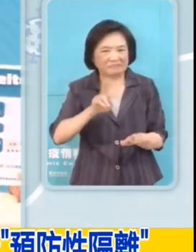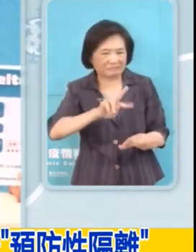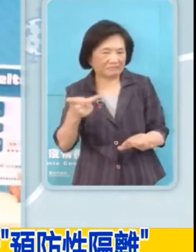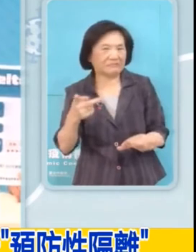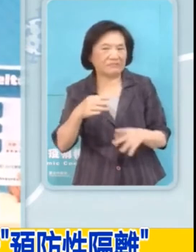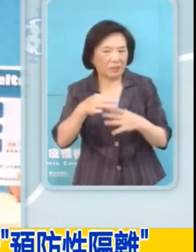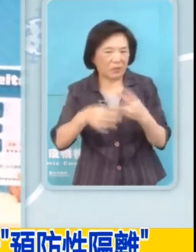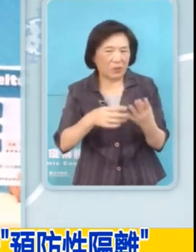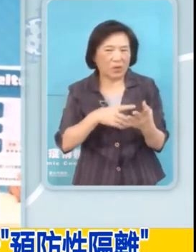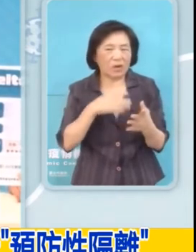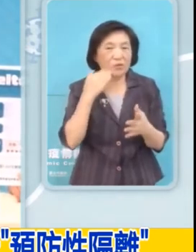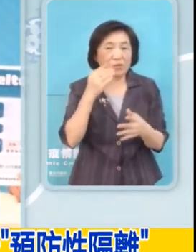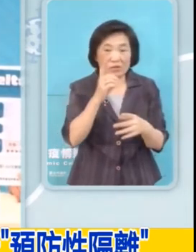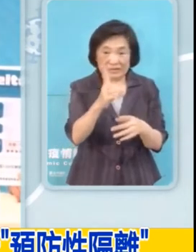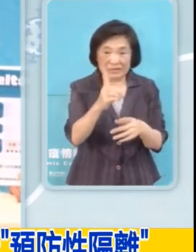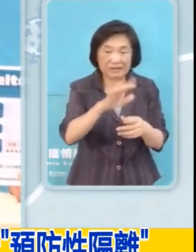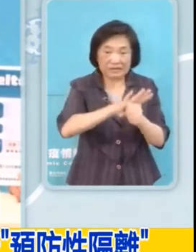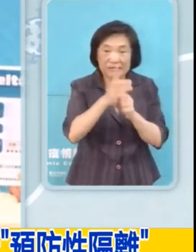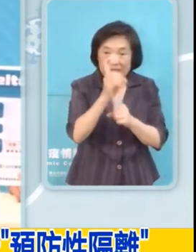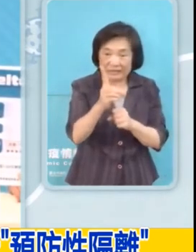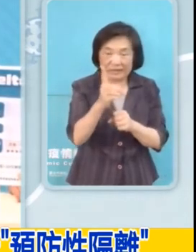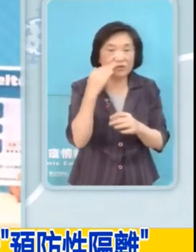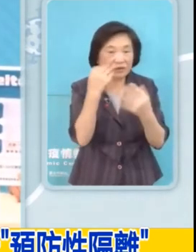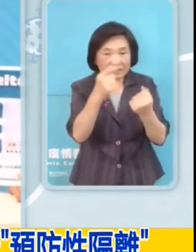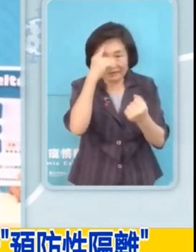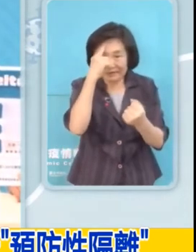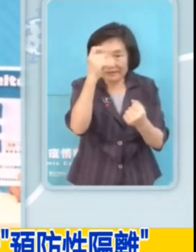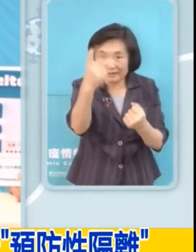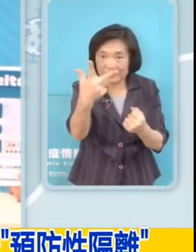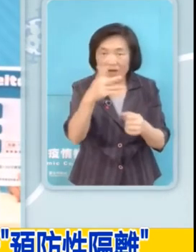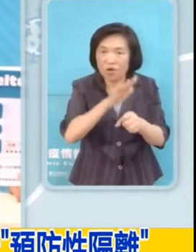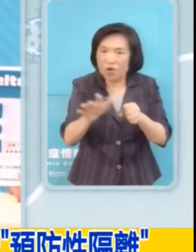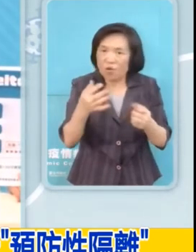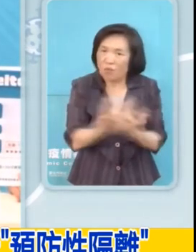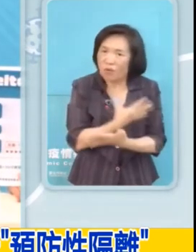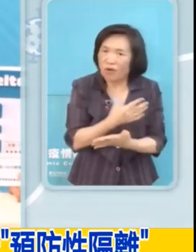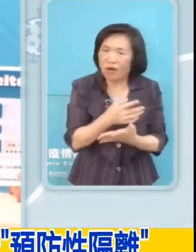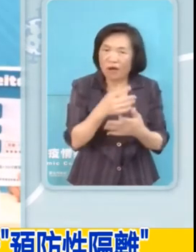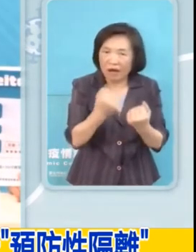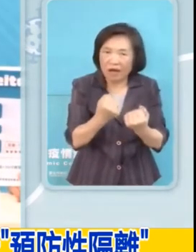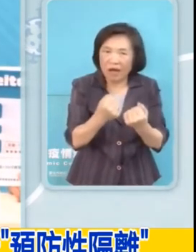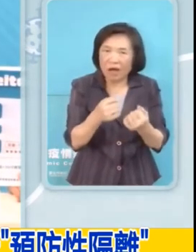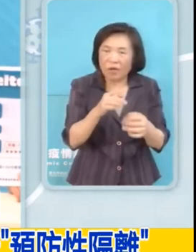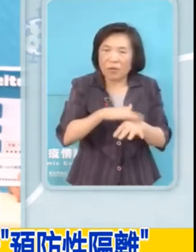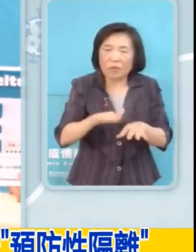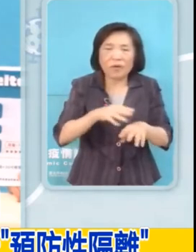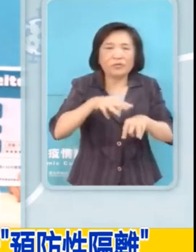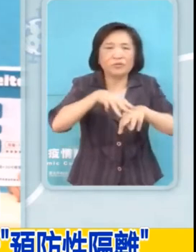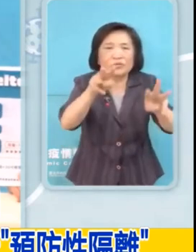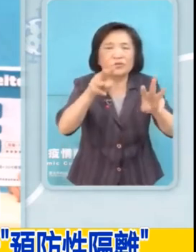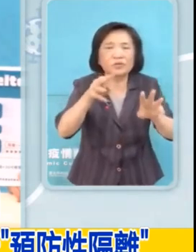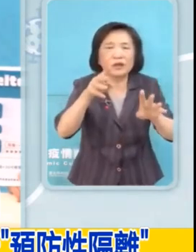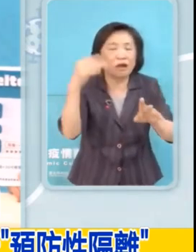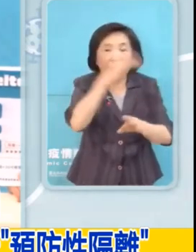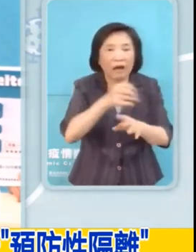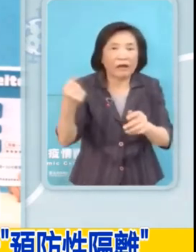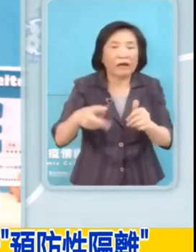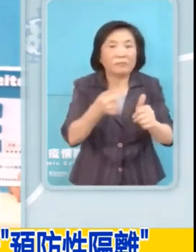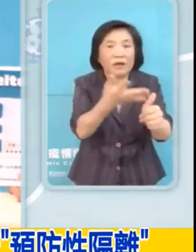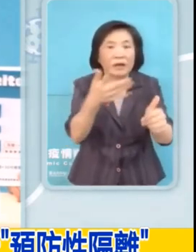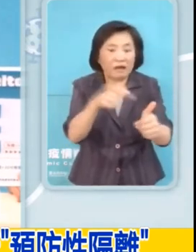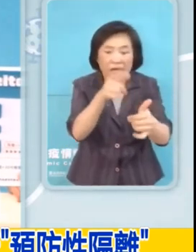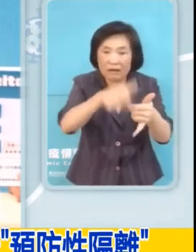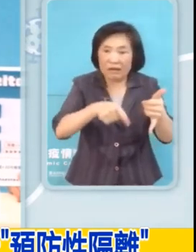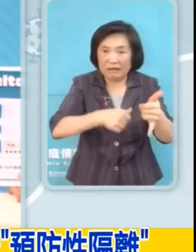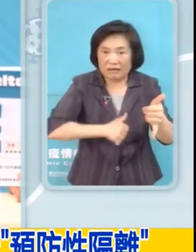哦，关17天到底够不够啊？哦，这个按照目前好像因为它传染度比较高，